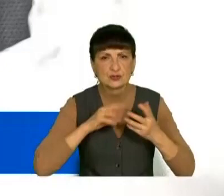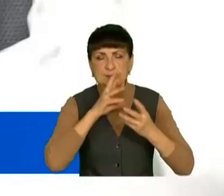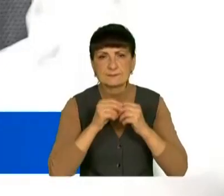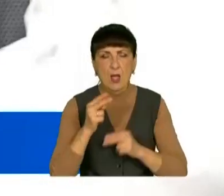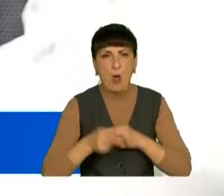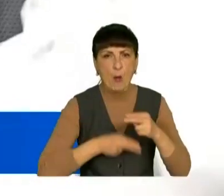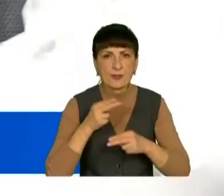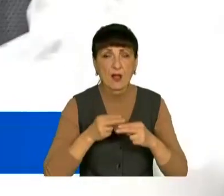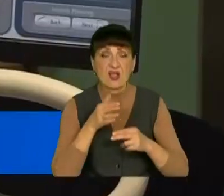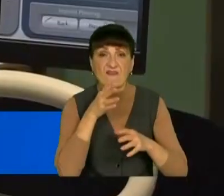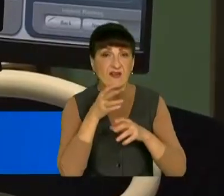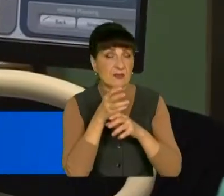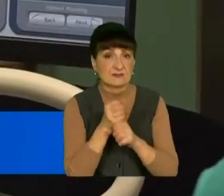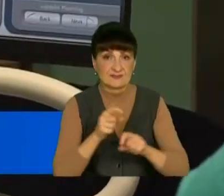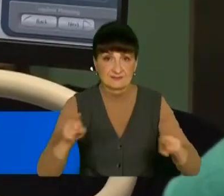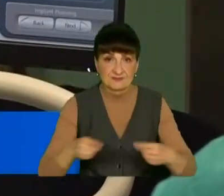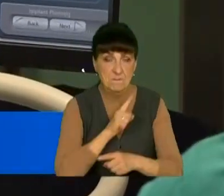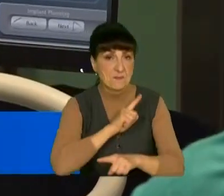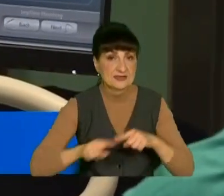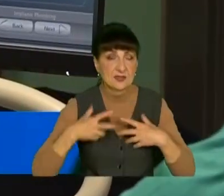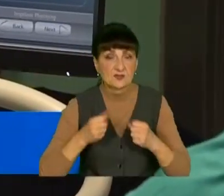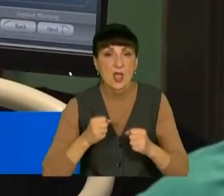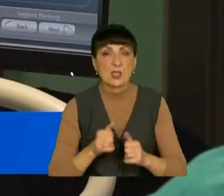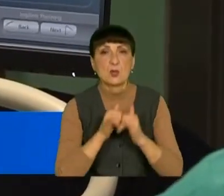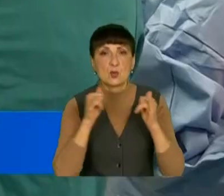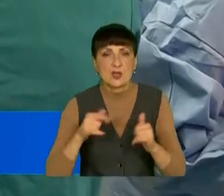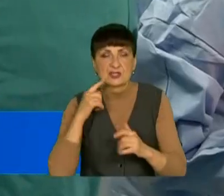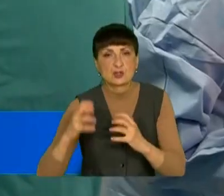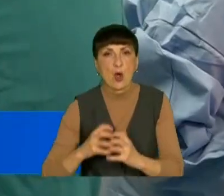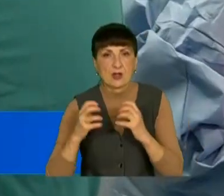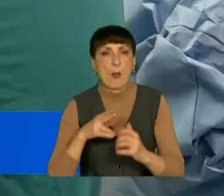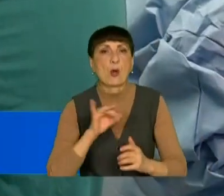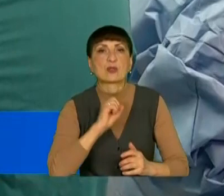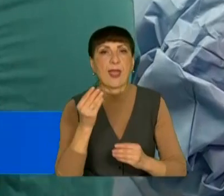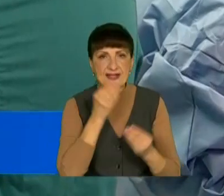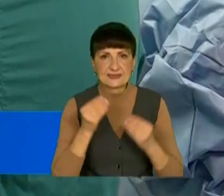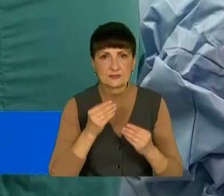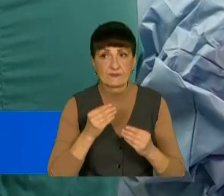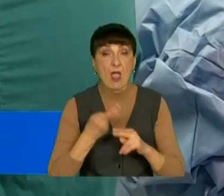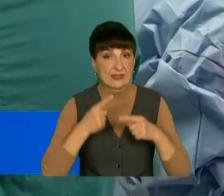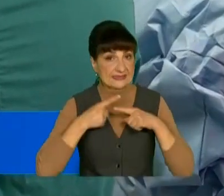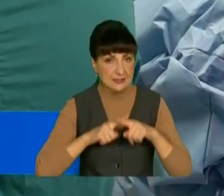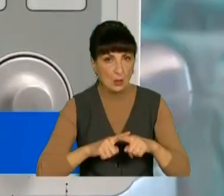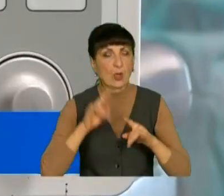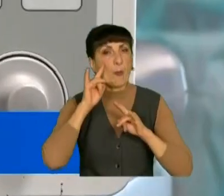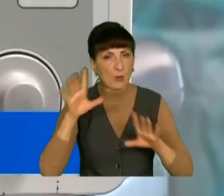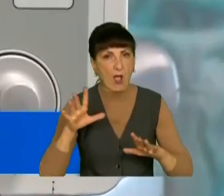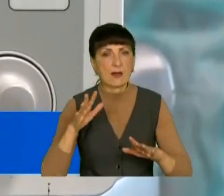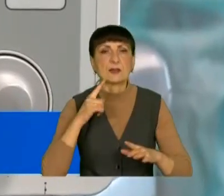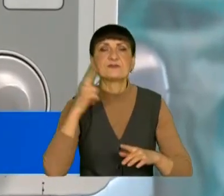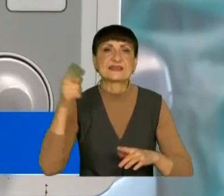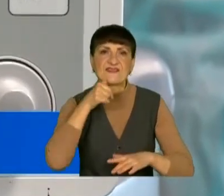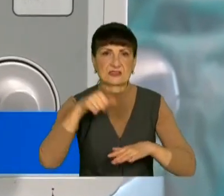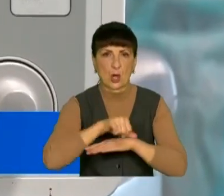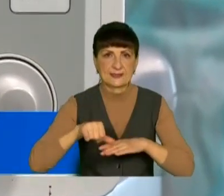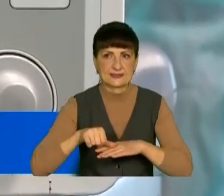операции, сокращая время на восстановление и повышает долгосрочность сохранения протезов. Не секрет, что данная технология популярна в странах дальнего